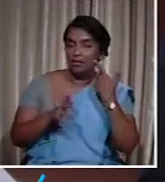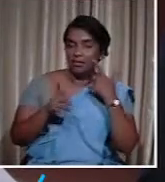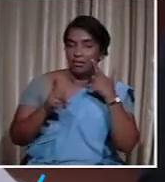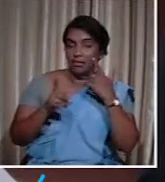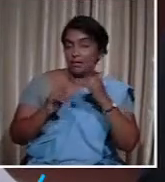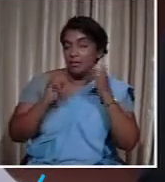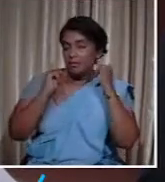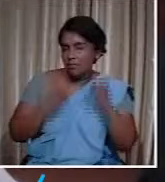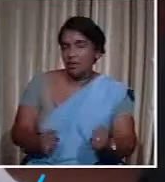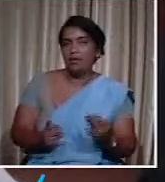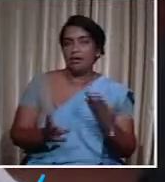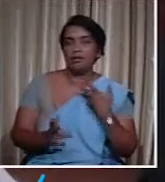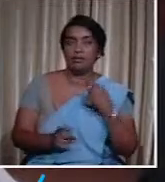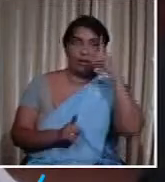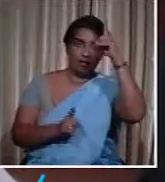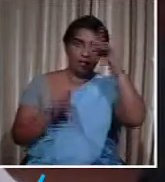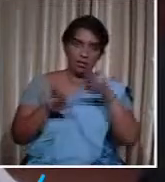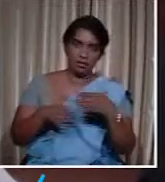මාරාන්තික ආශිර්වාදයක්.